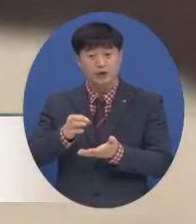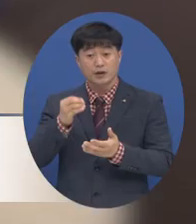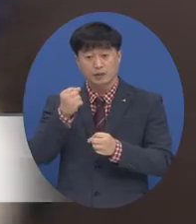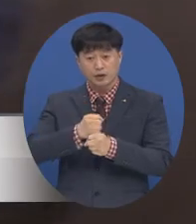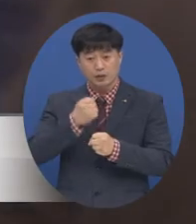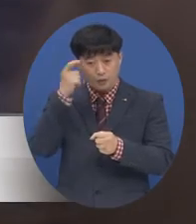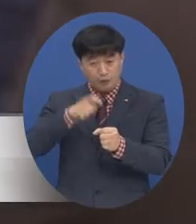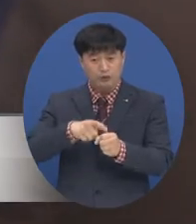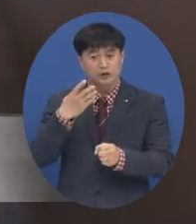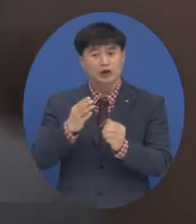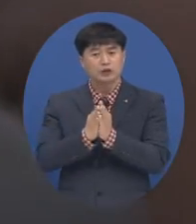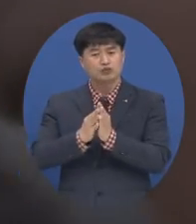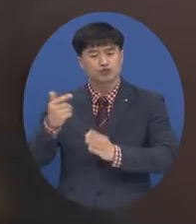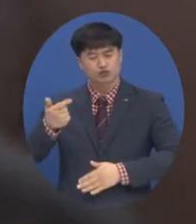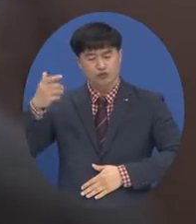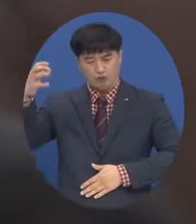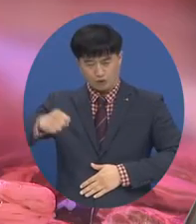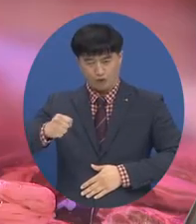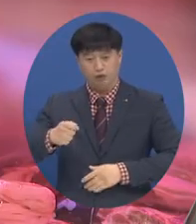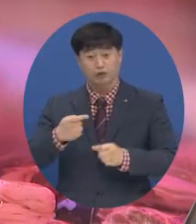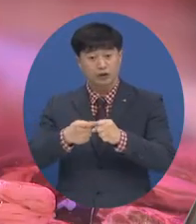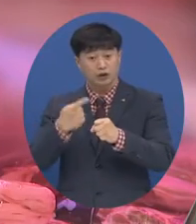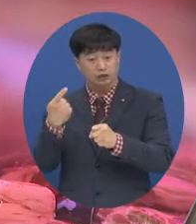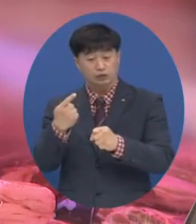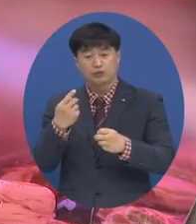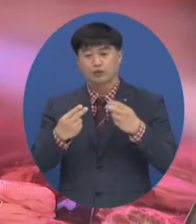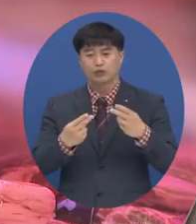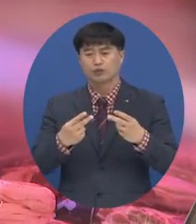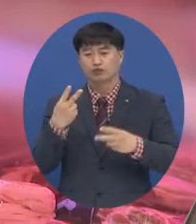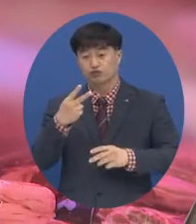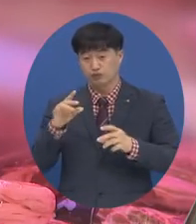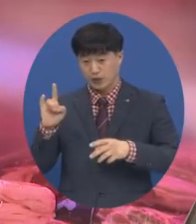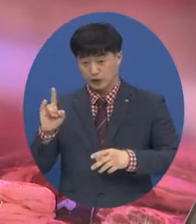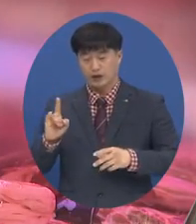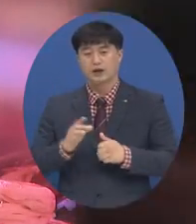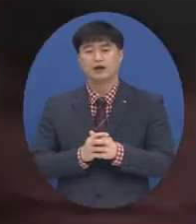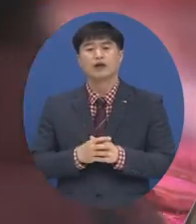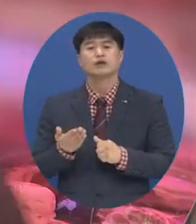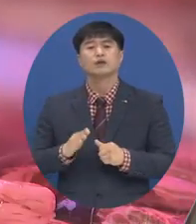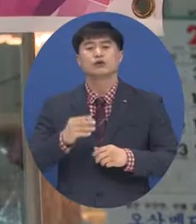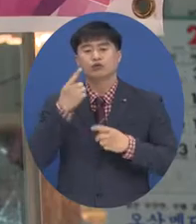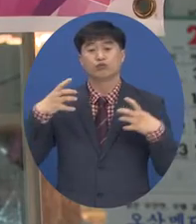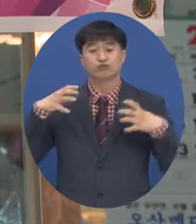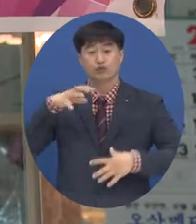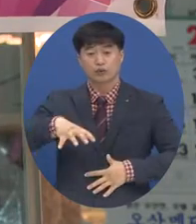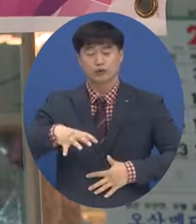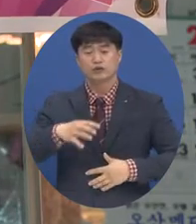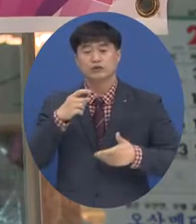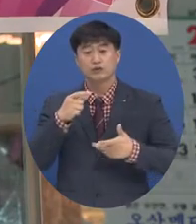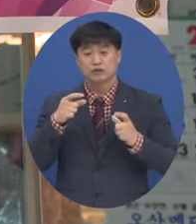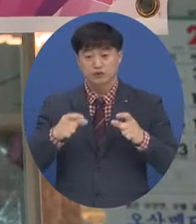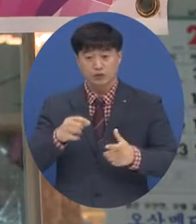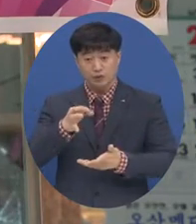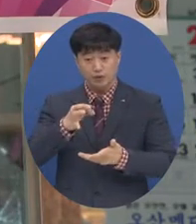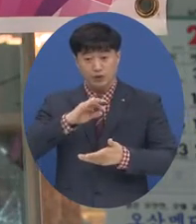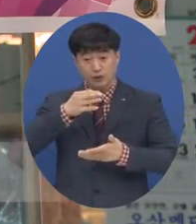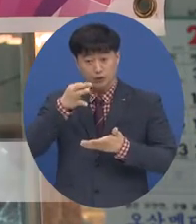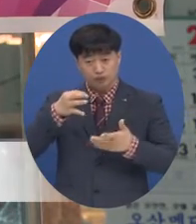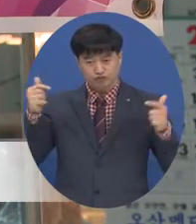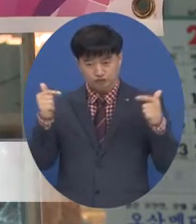원. 지난해 대비 두 배가 넘는 규모입니다. 하지만 내년부터는 정부가 지역 화폐 예산을 대폭 줄이겠다고